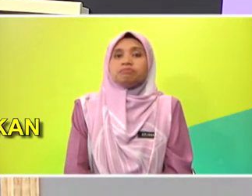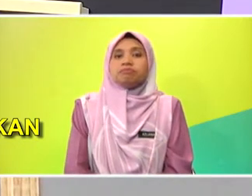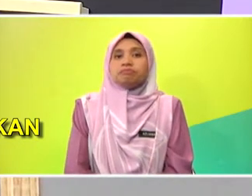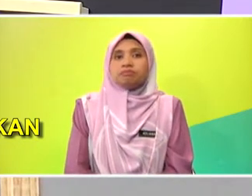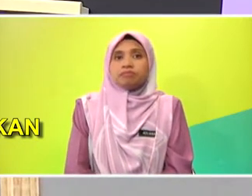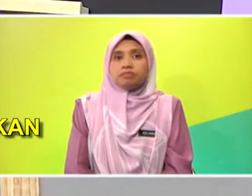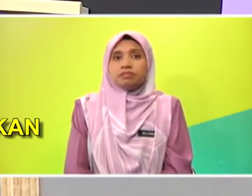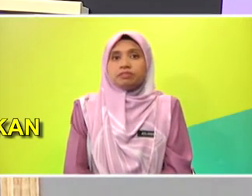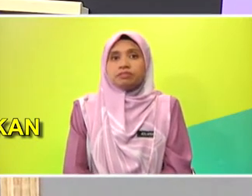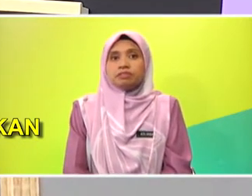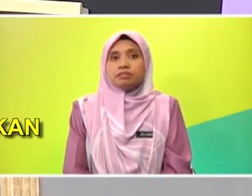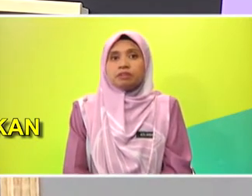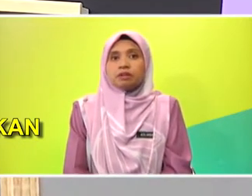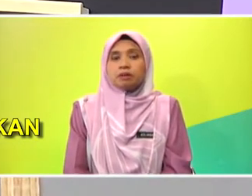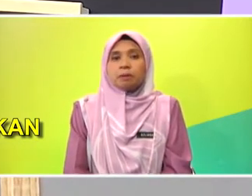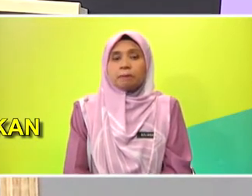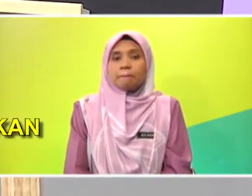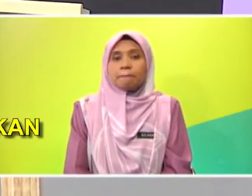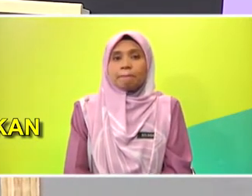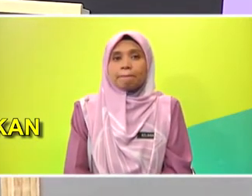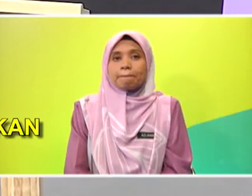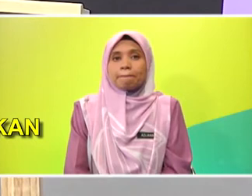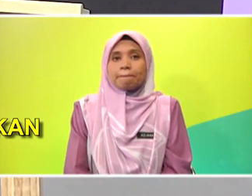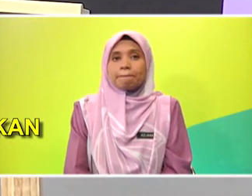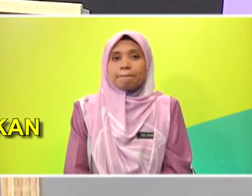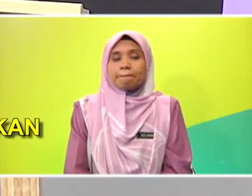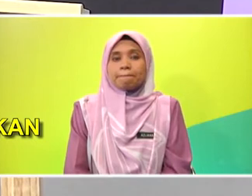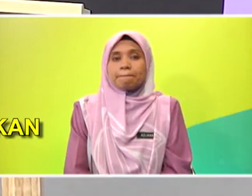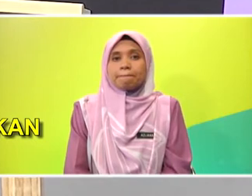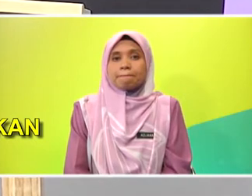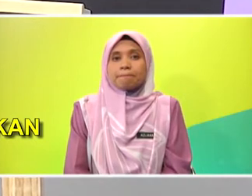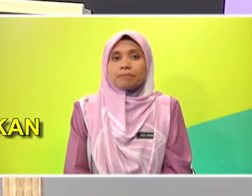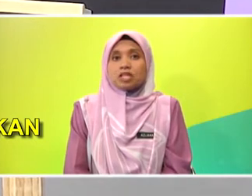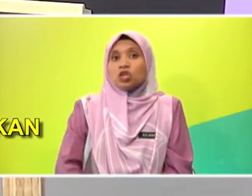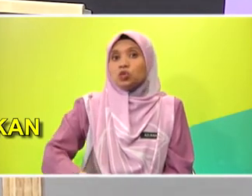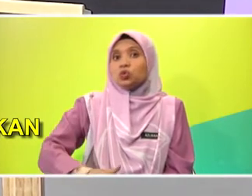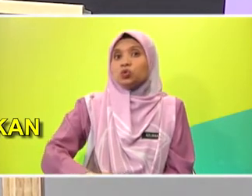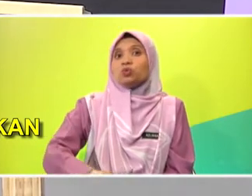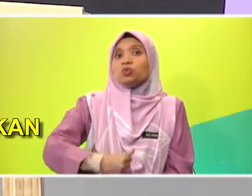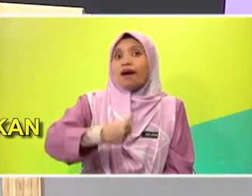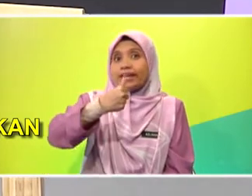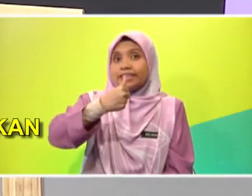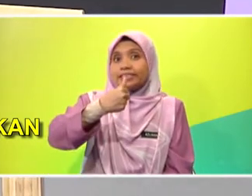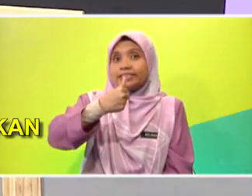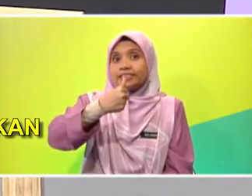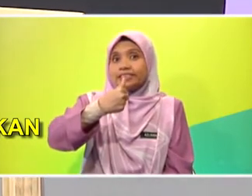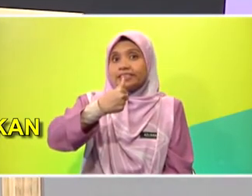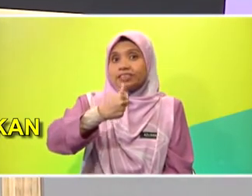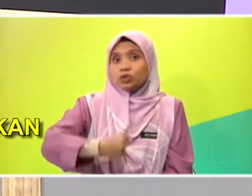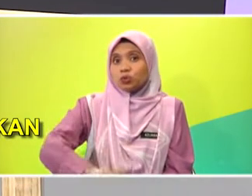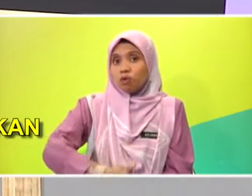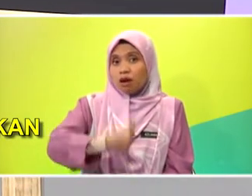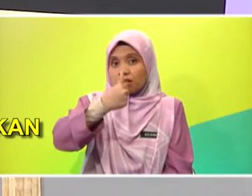porno di rumah merah adalah Core ditanya CEO juara-juara